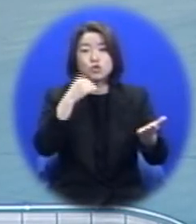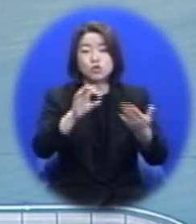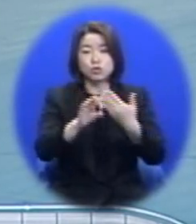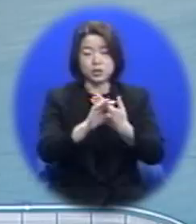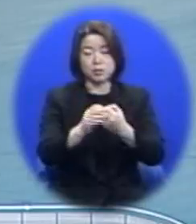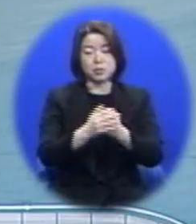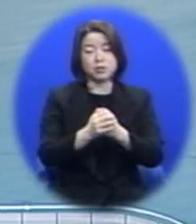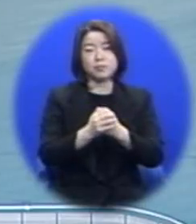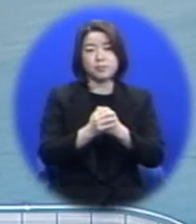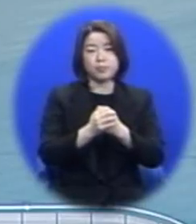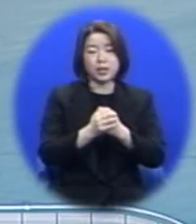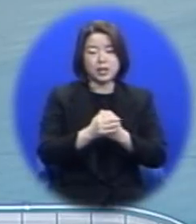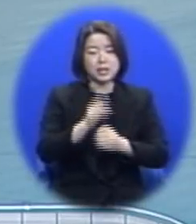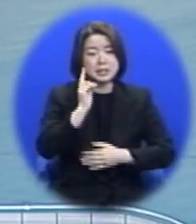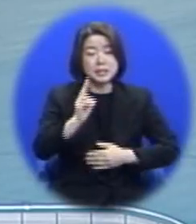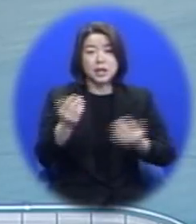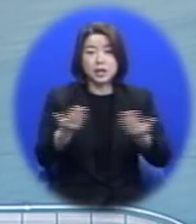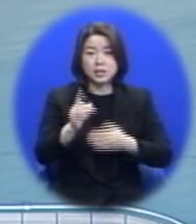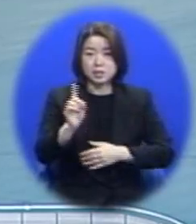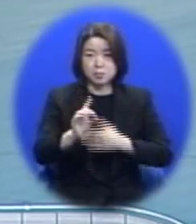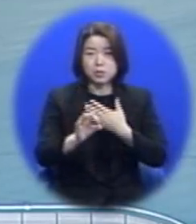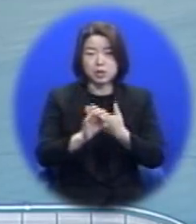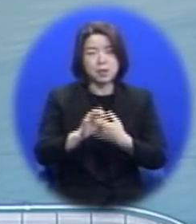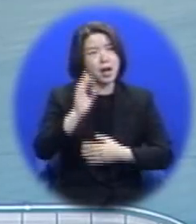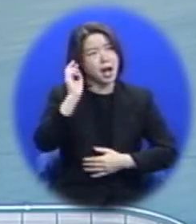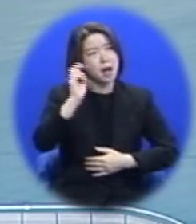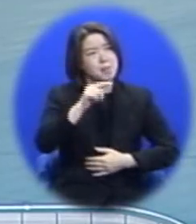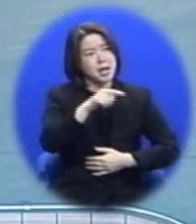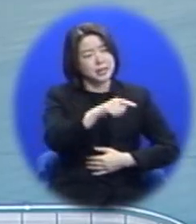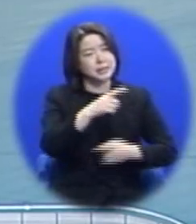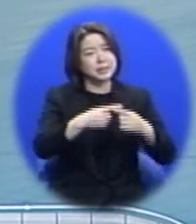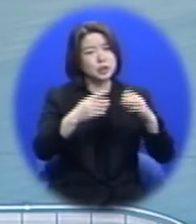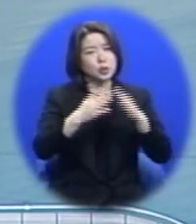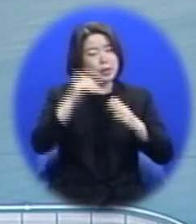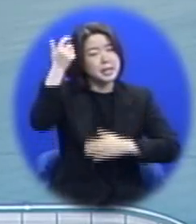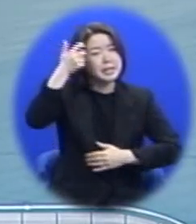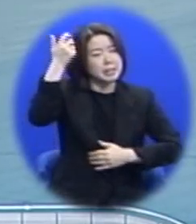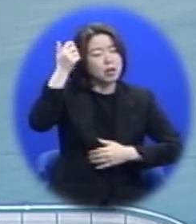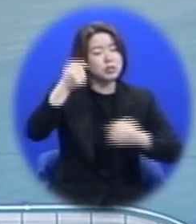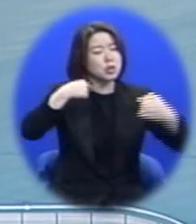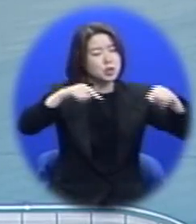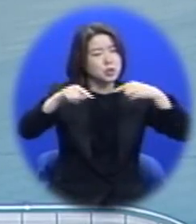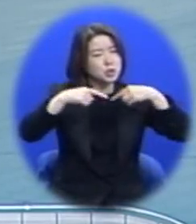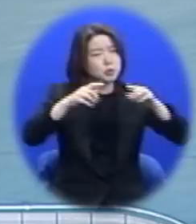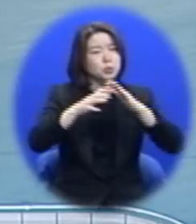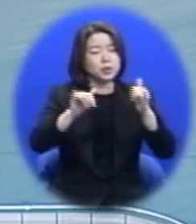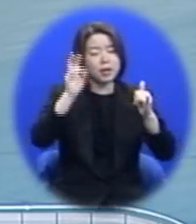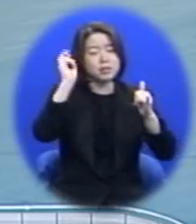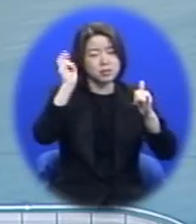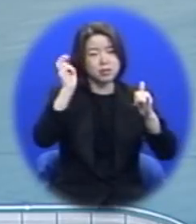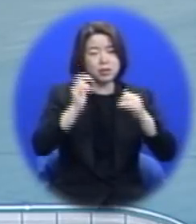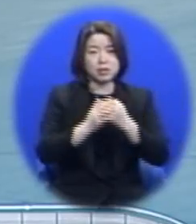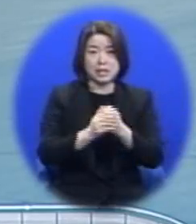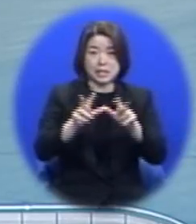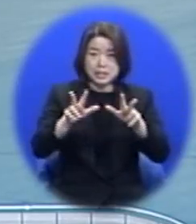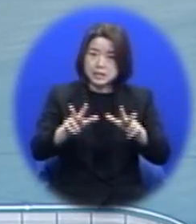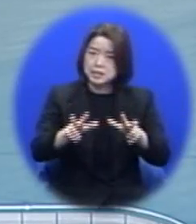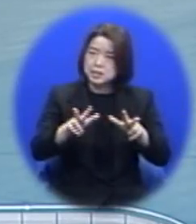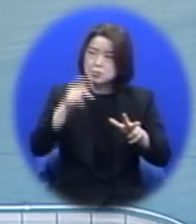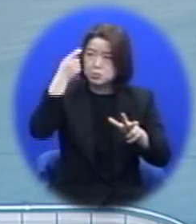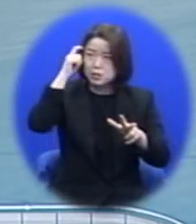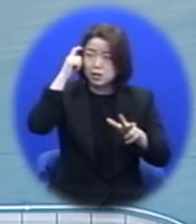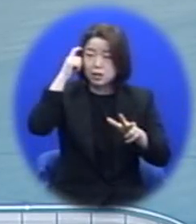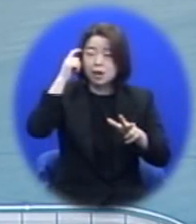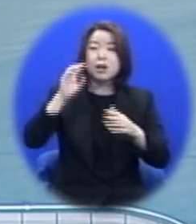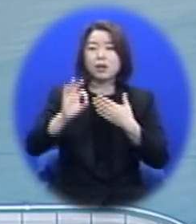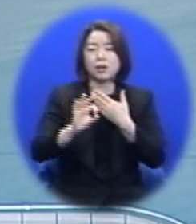끔찍한 일이 아마 틀림없이 그 교회의 영적 지도자였을 거라고 생각이 듭니다. 지금으로 말하면